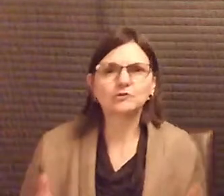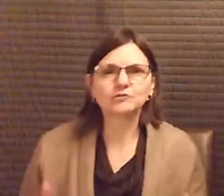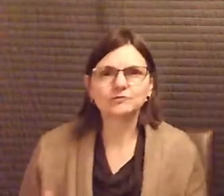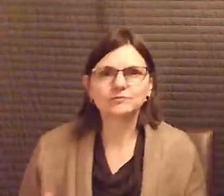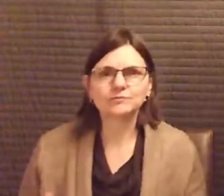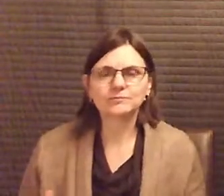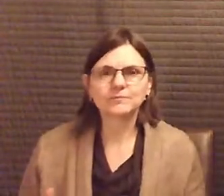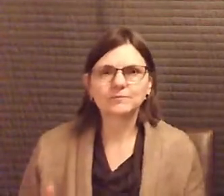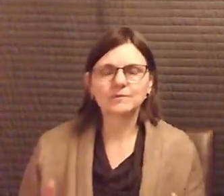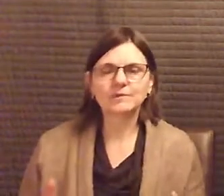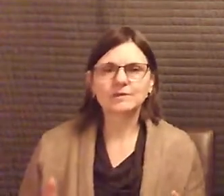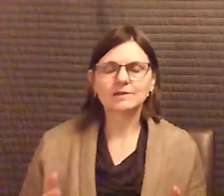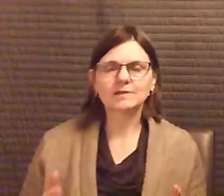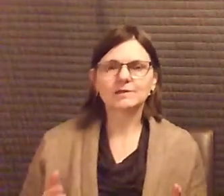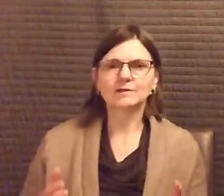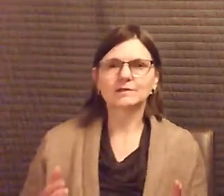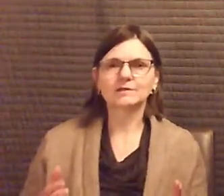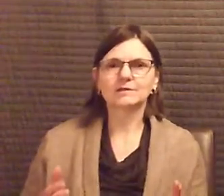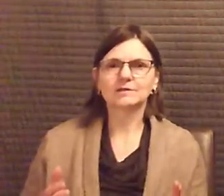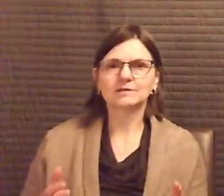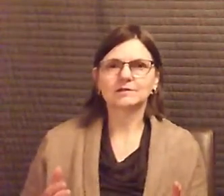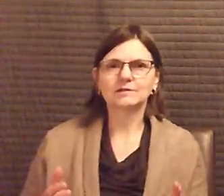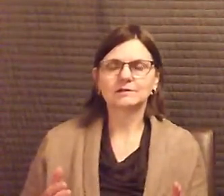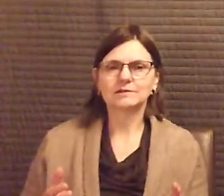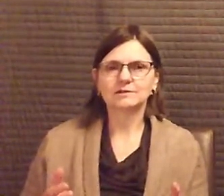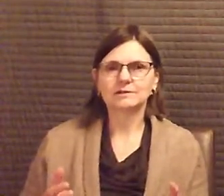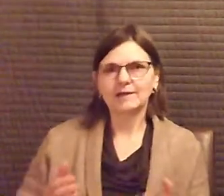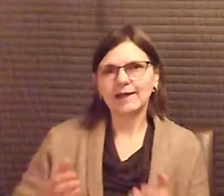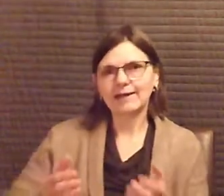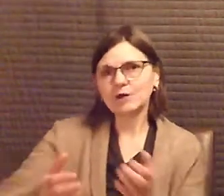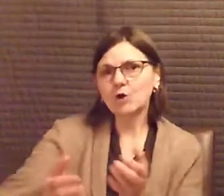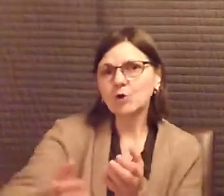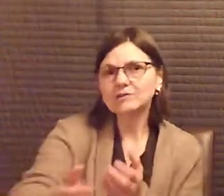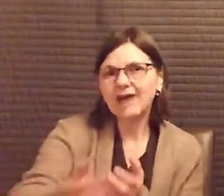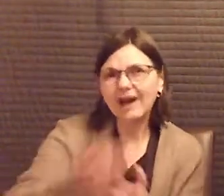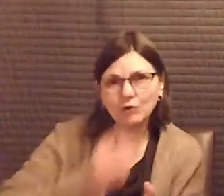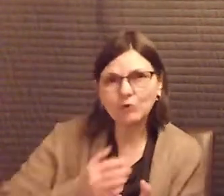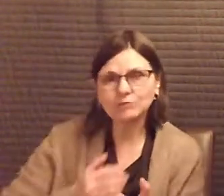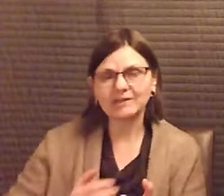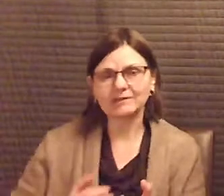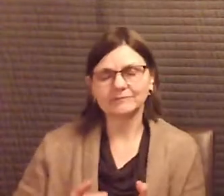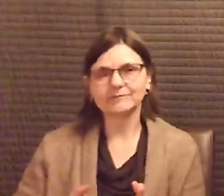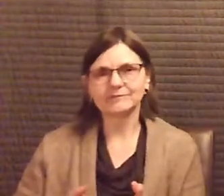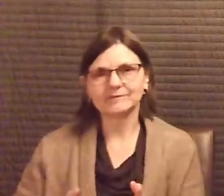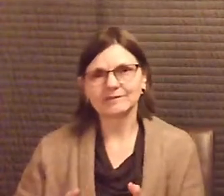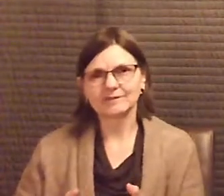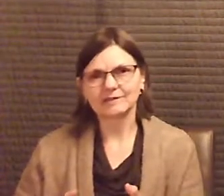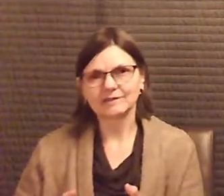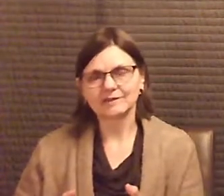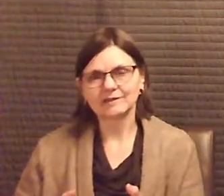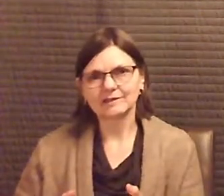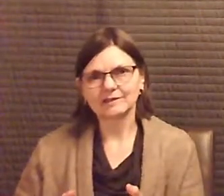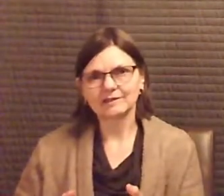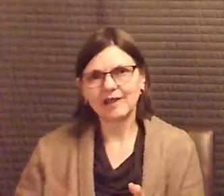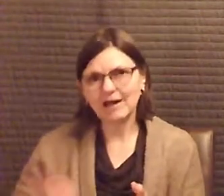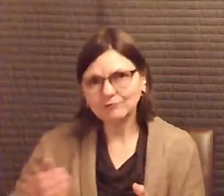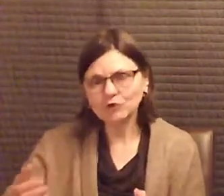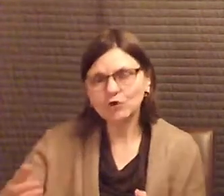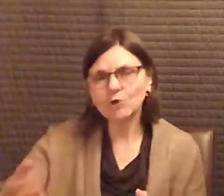serieus en ijdel en dan komen de afgooien binnen mijn dus